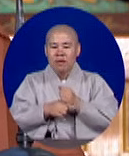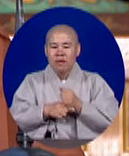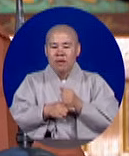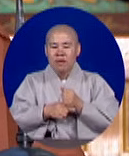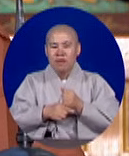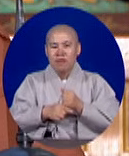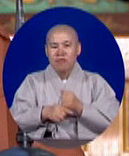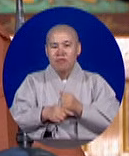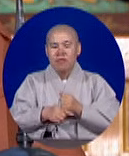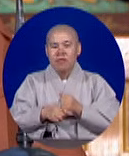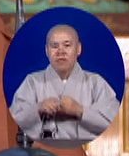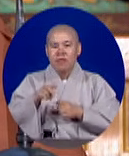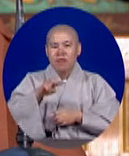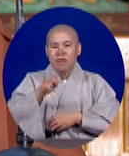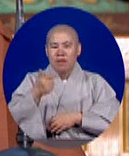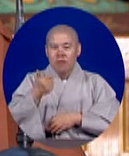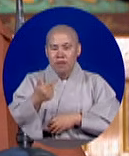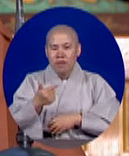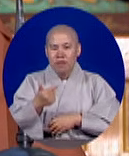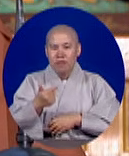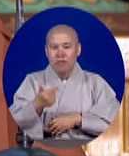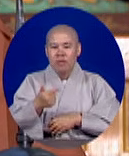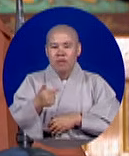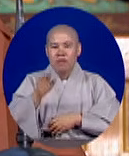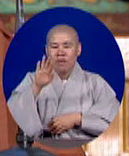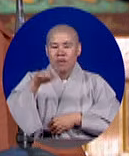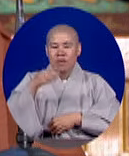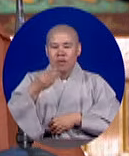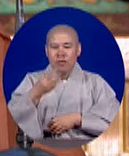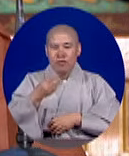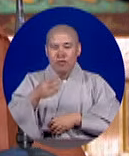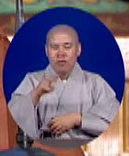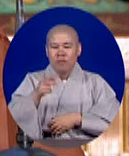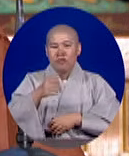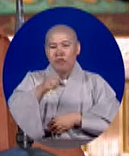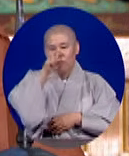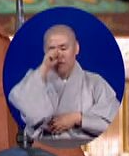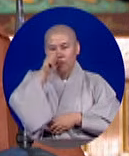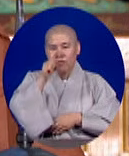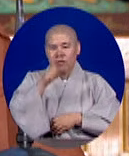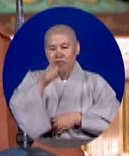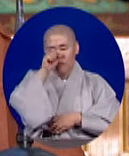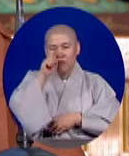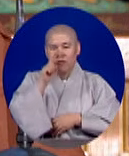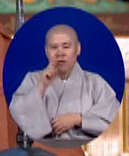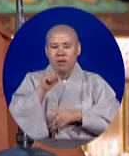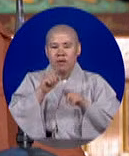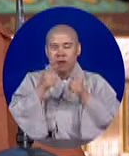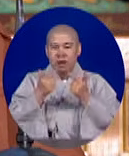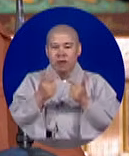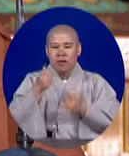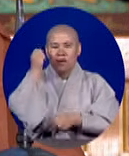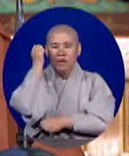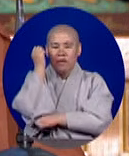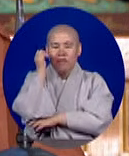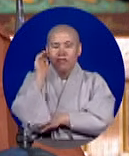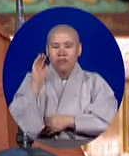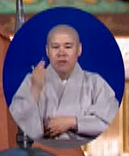선과 불선의 근본이다. 이럴 때는 열애장 장식이라고 그래요. 이게